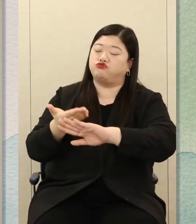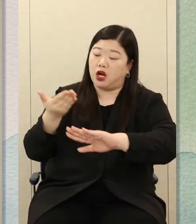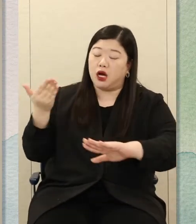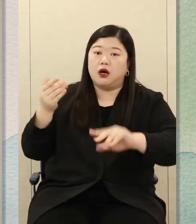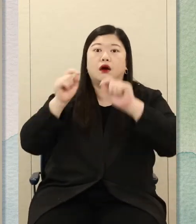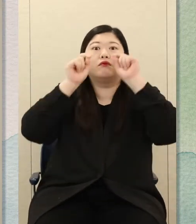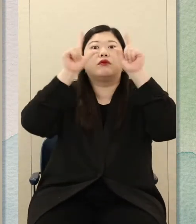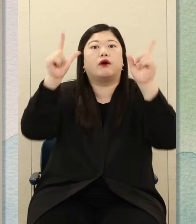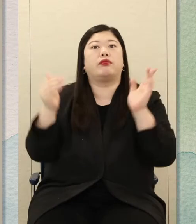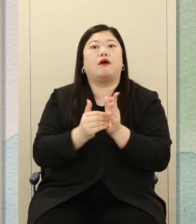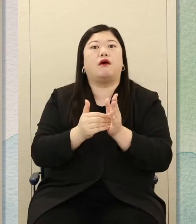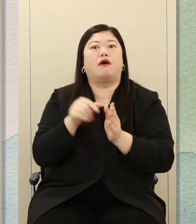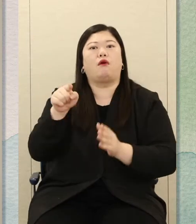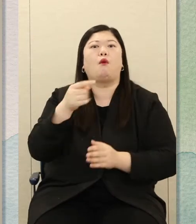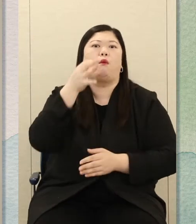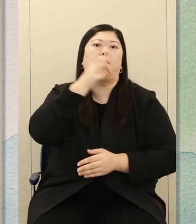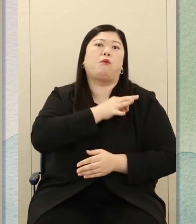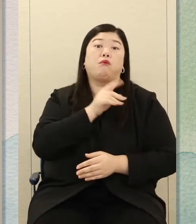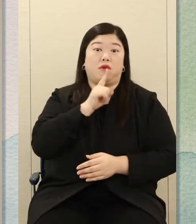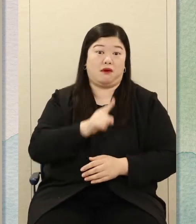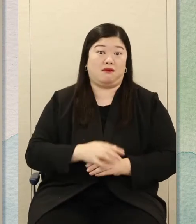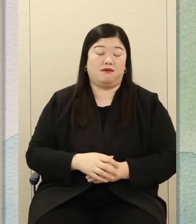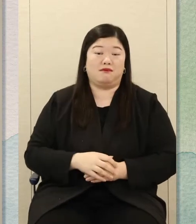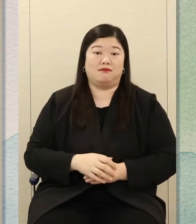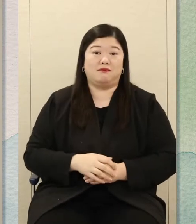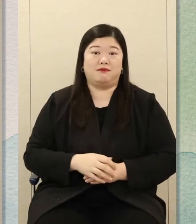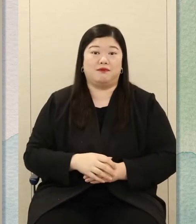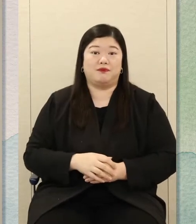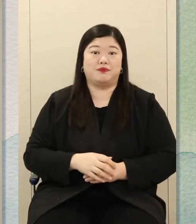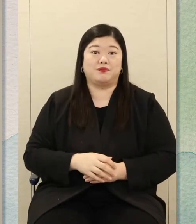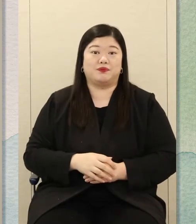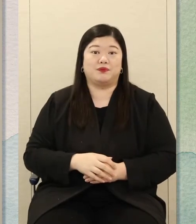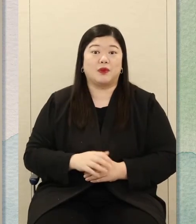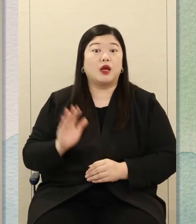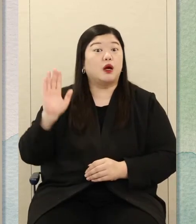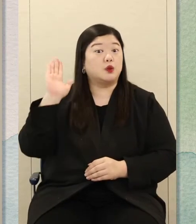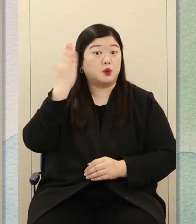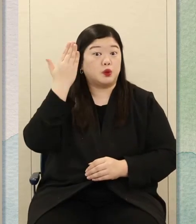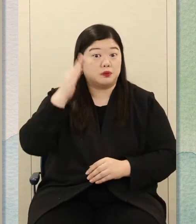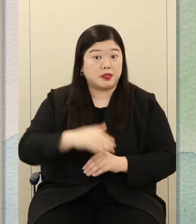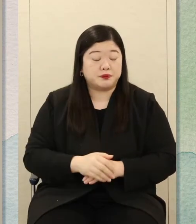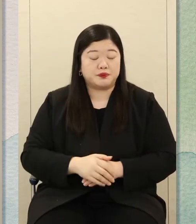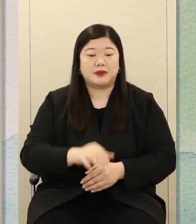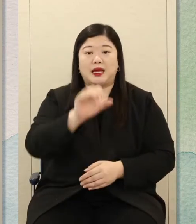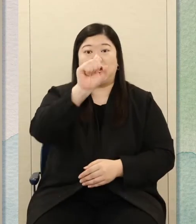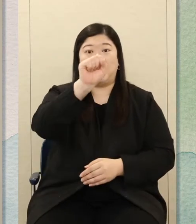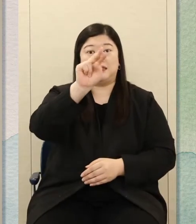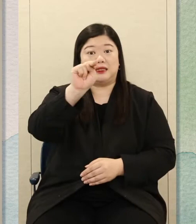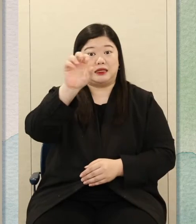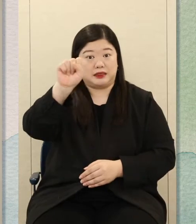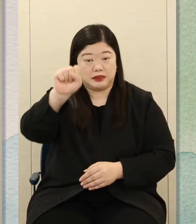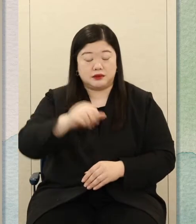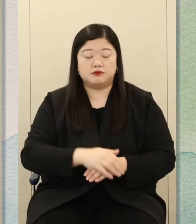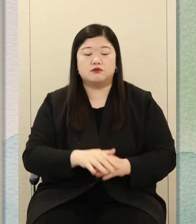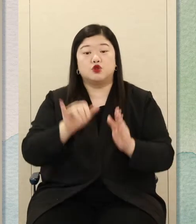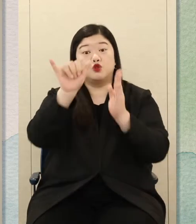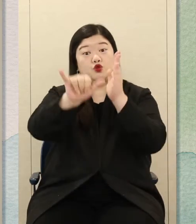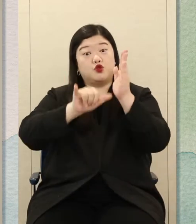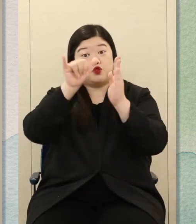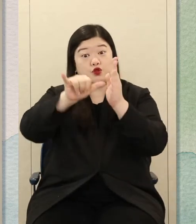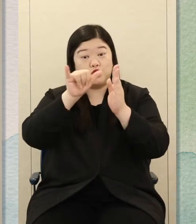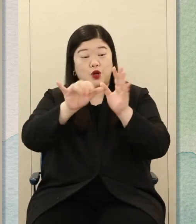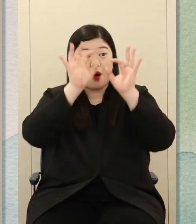중요하냐면요. 인터넷 사회의 제일 큰 특징, SNS 사회의 가장 큰 특징이 어떤 거냐면 확장 편향이에요. 내가 좋아하는 사람